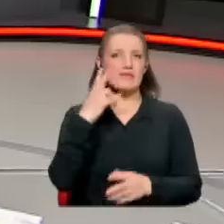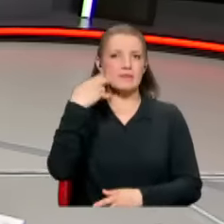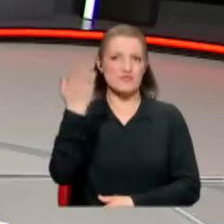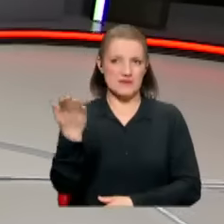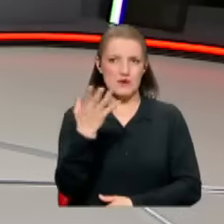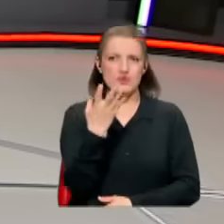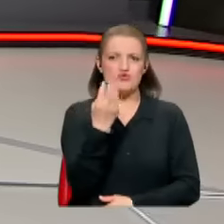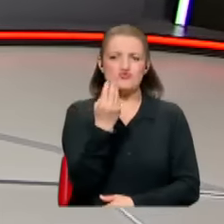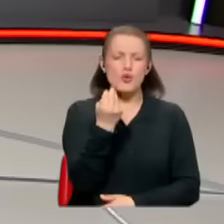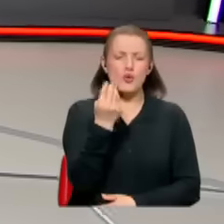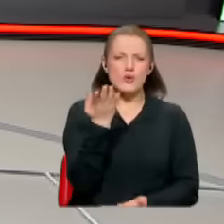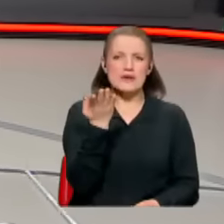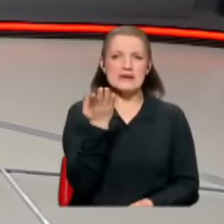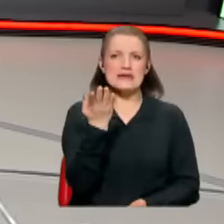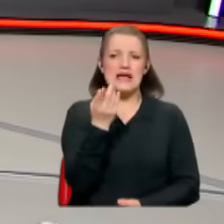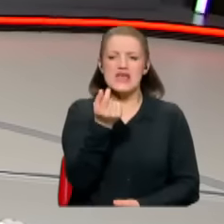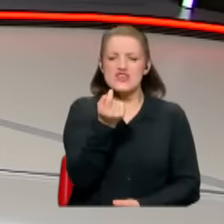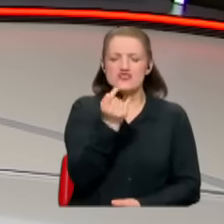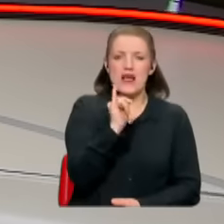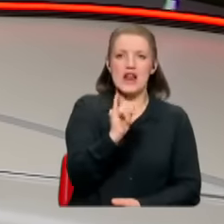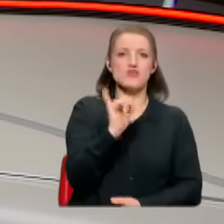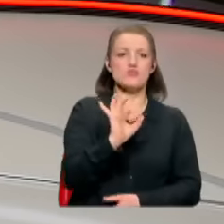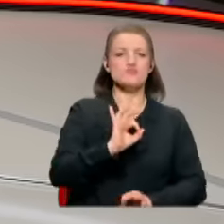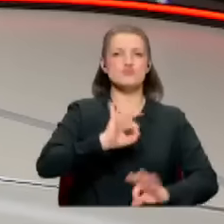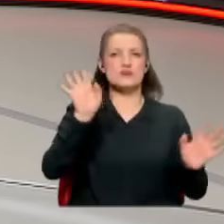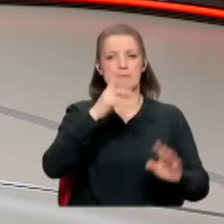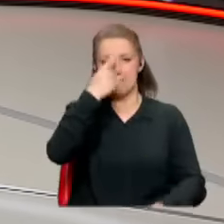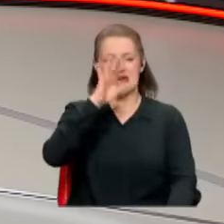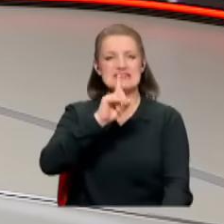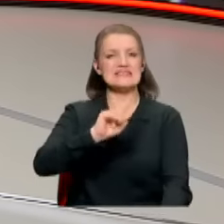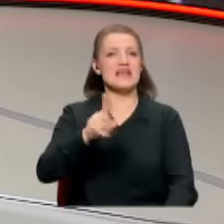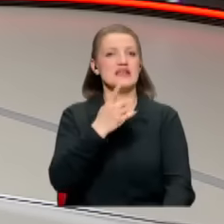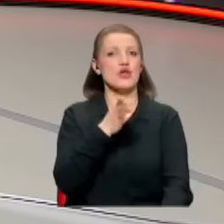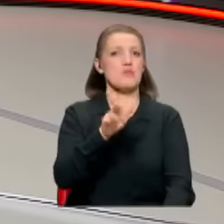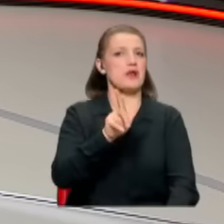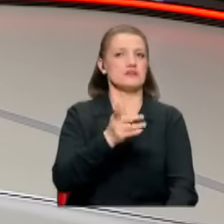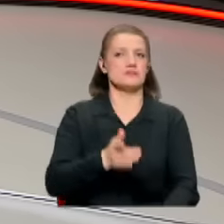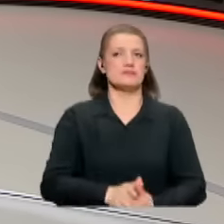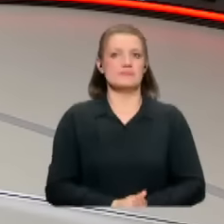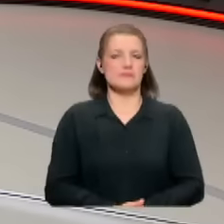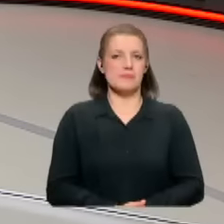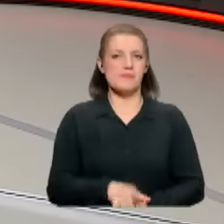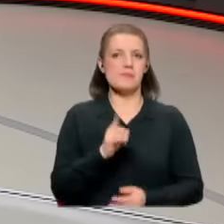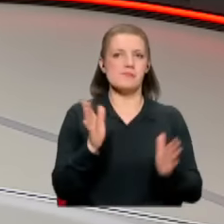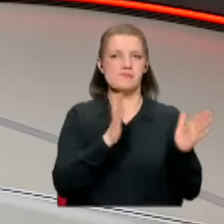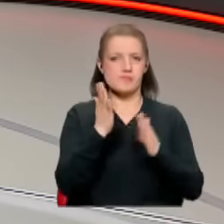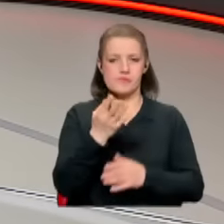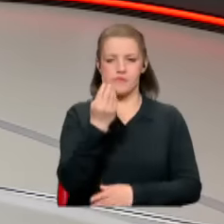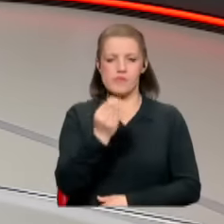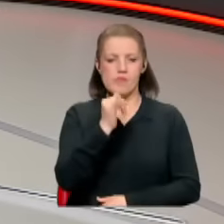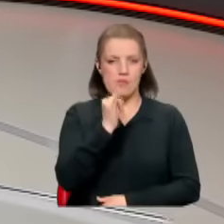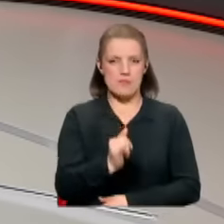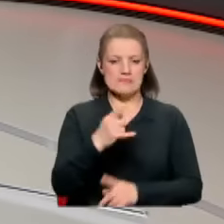Hanımefendi bu arada çok ince eleştiriyor. Müthiş. Yani belki de siyasete girmeli. Bu arada iyi